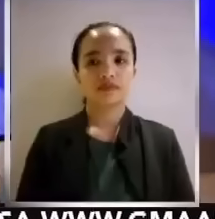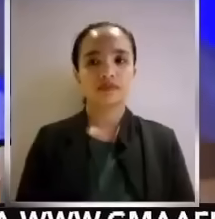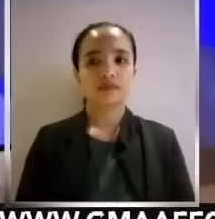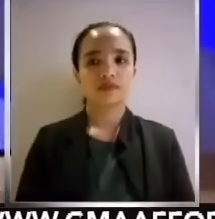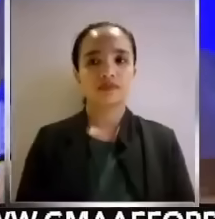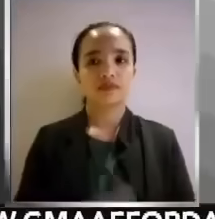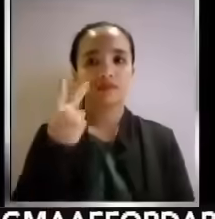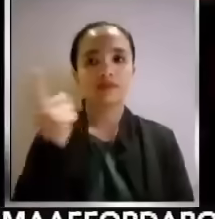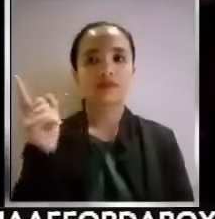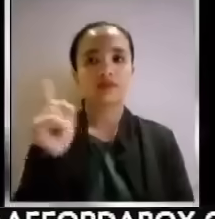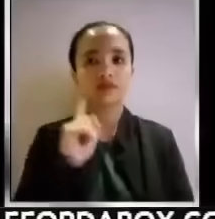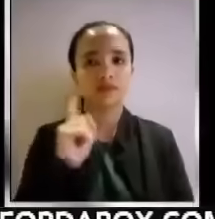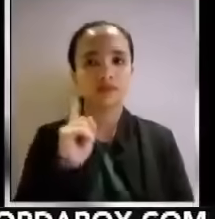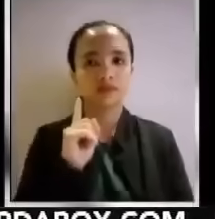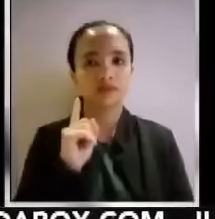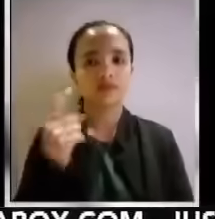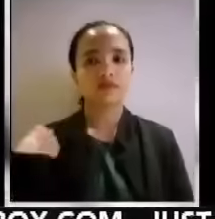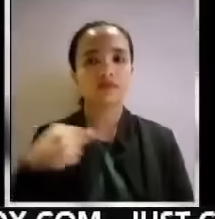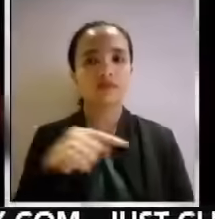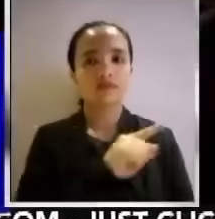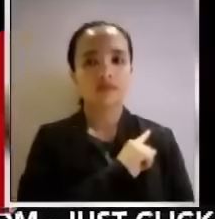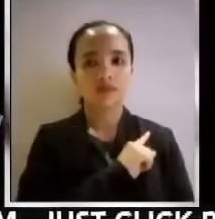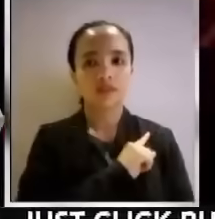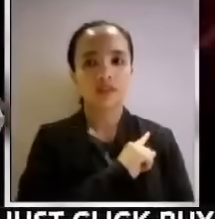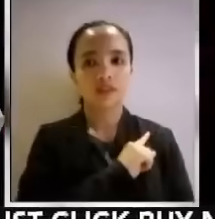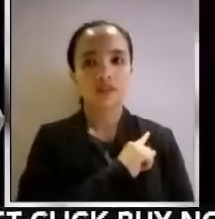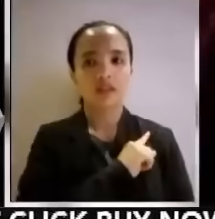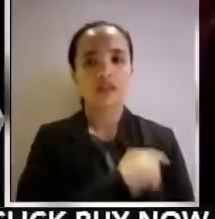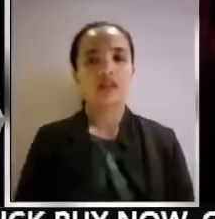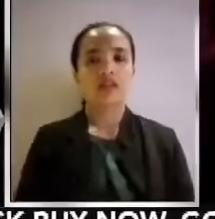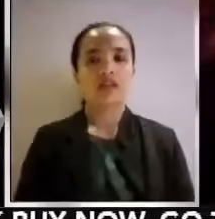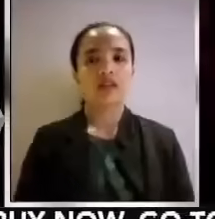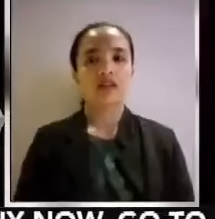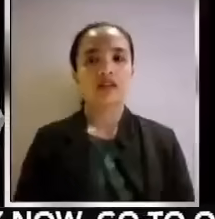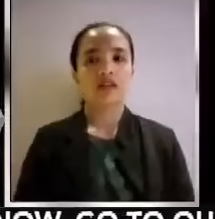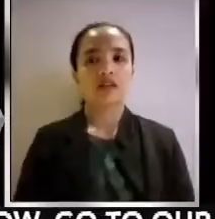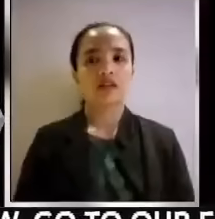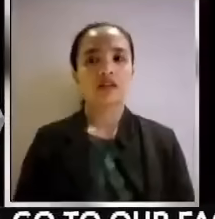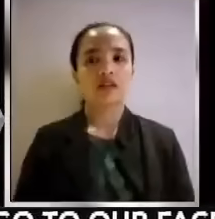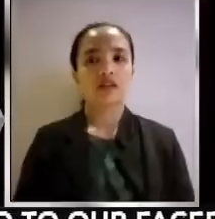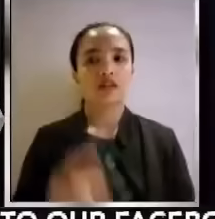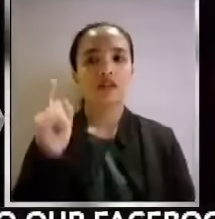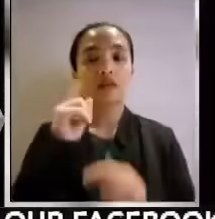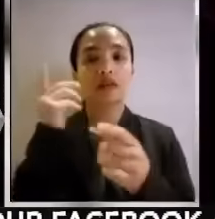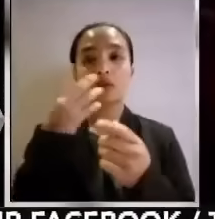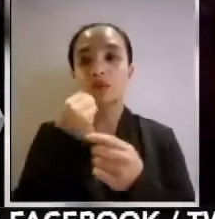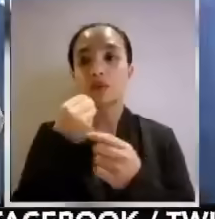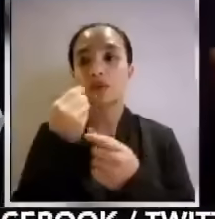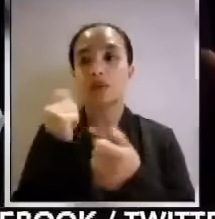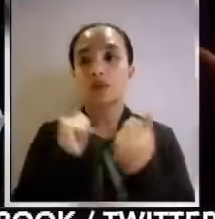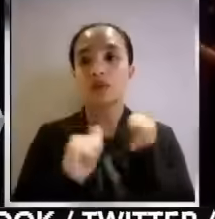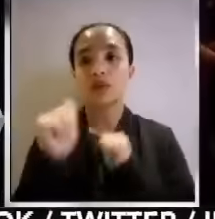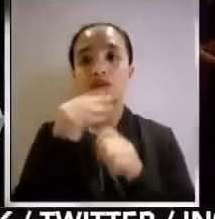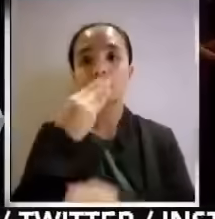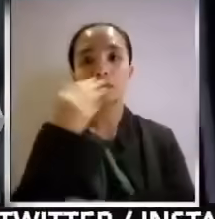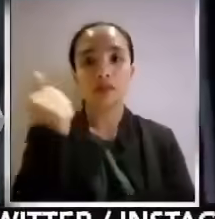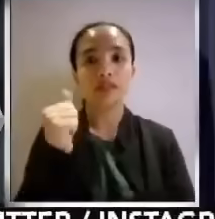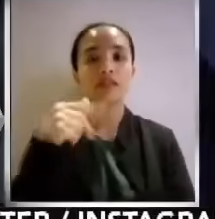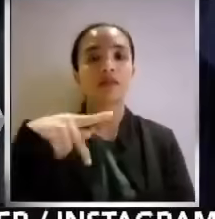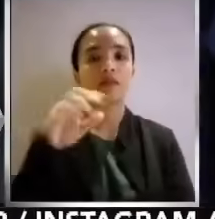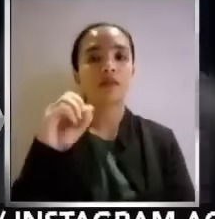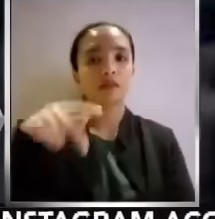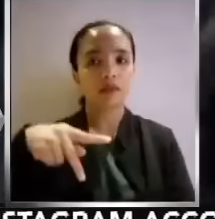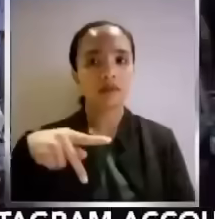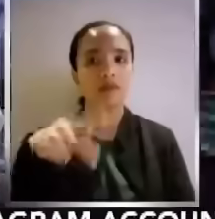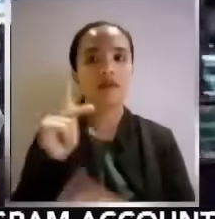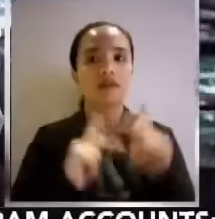continues. Ayon sa music label ng SB19, approved entry ang Kento ng P-Pop Kings para sa Best Pop Duo Group Performance category